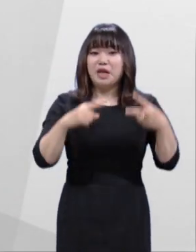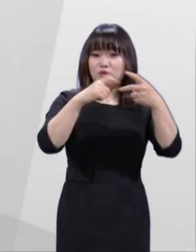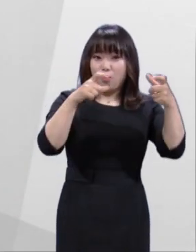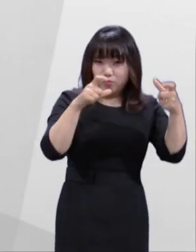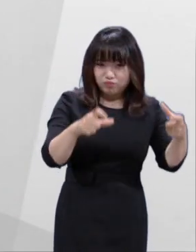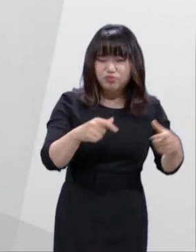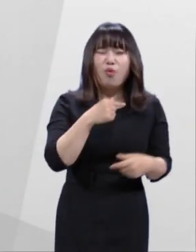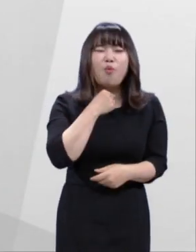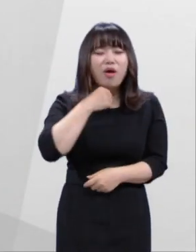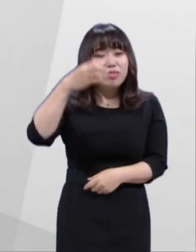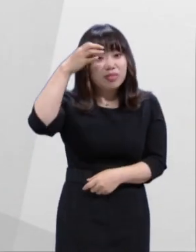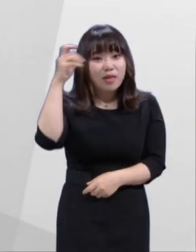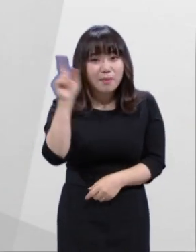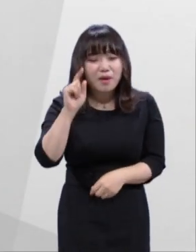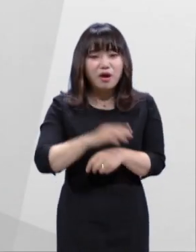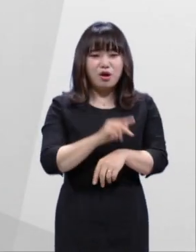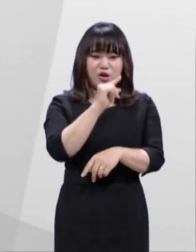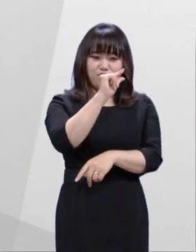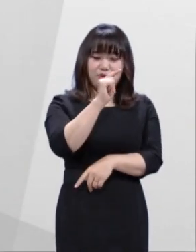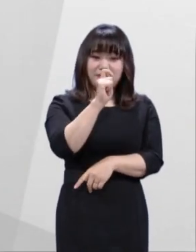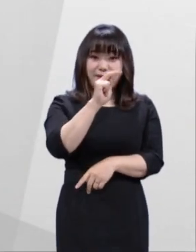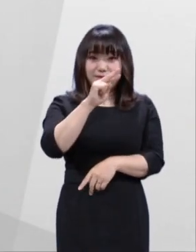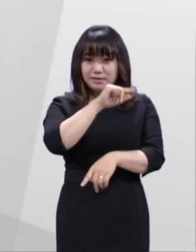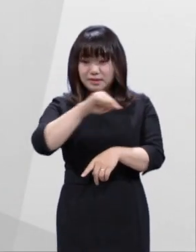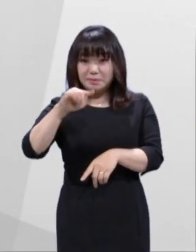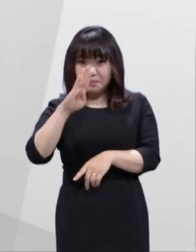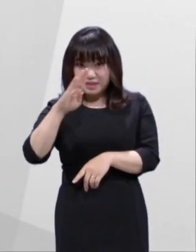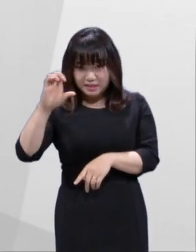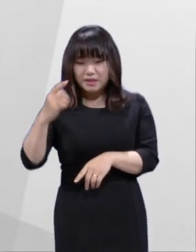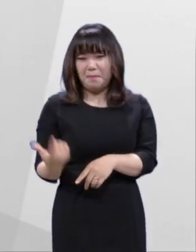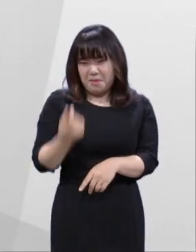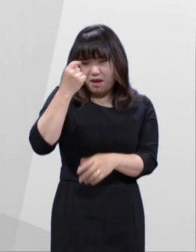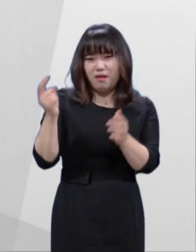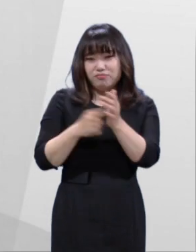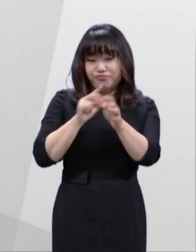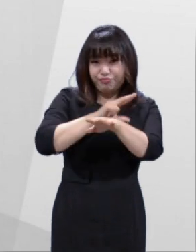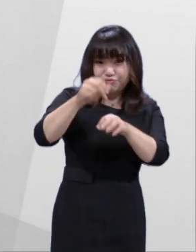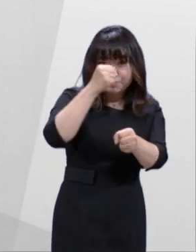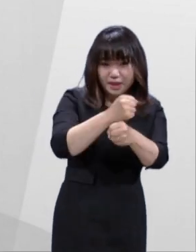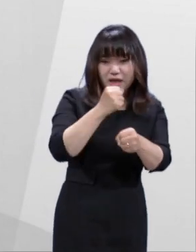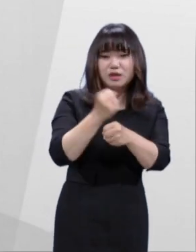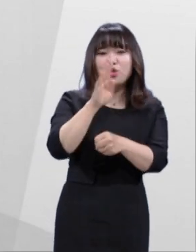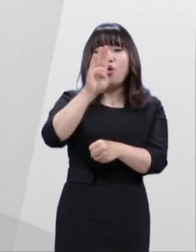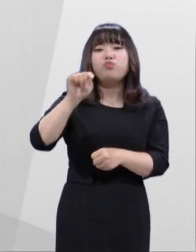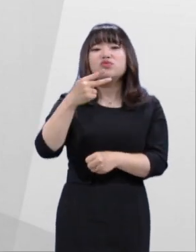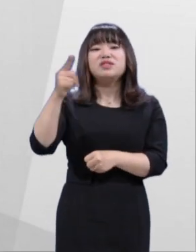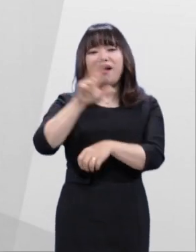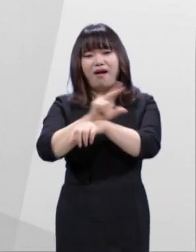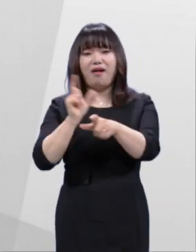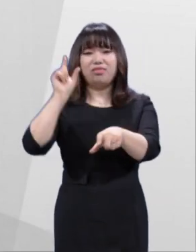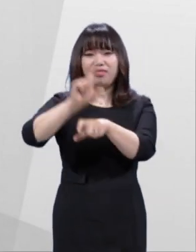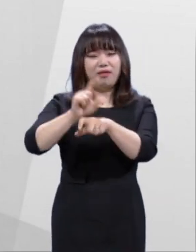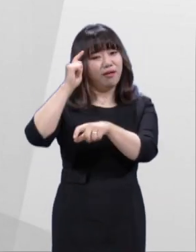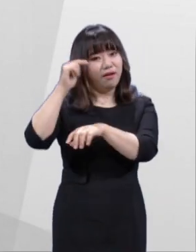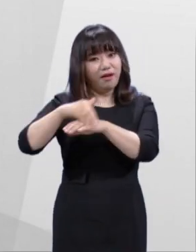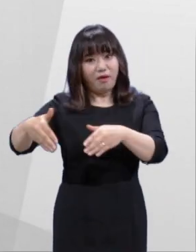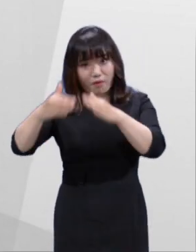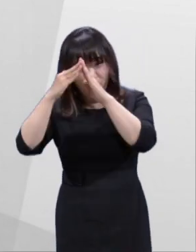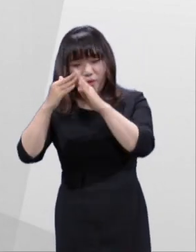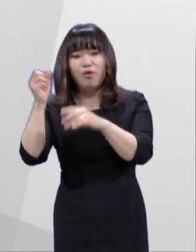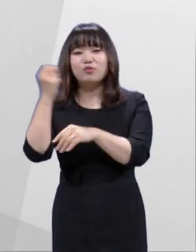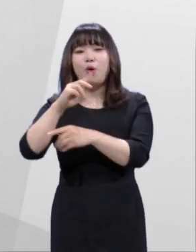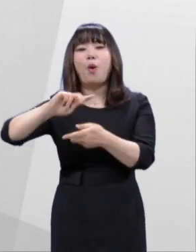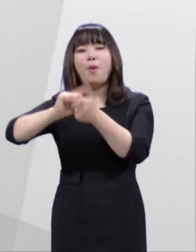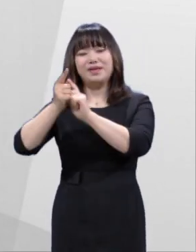동대문구의 지역 공약에는 GTX B-C 노선의 신속 추진과 분당선 증설, 청량리역 광역환승센터